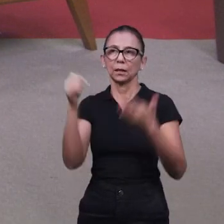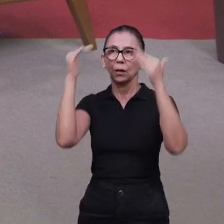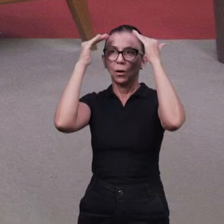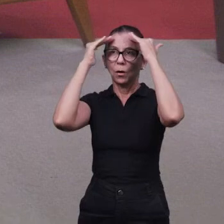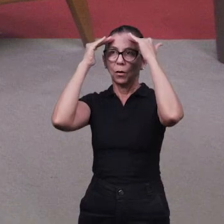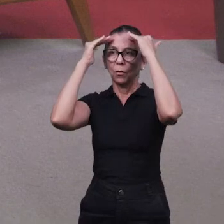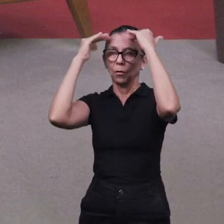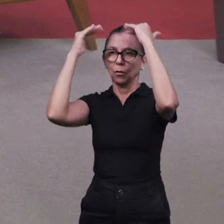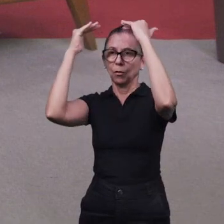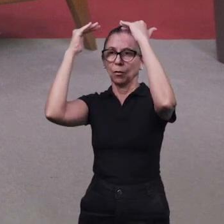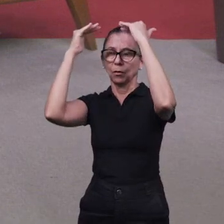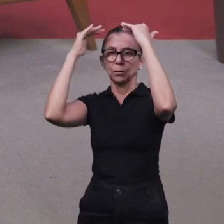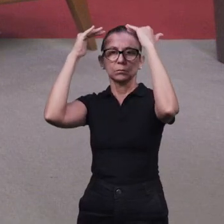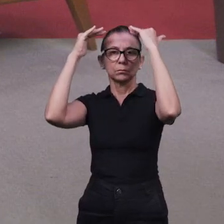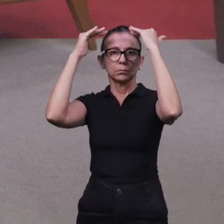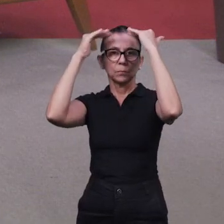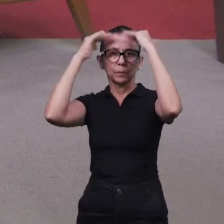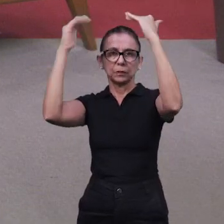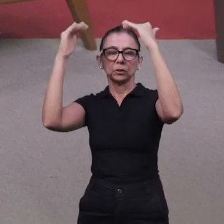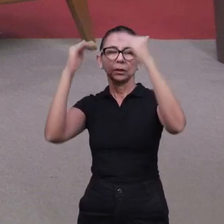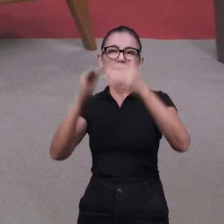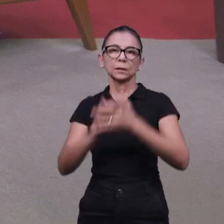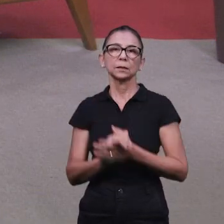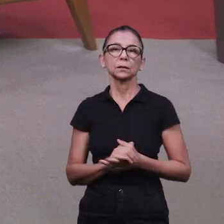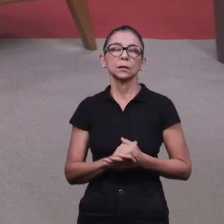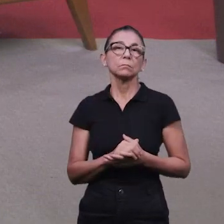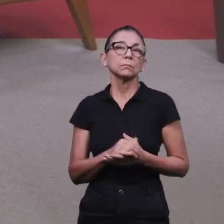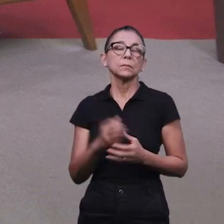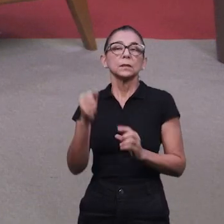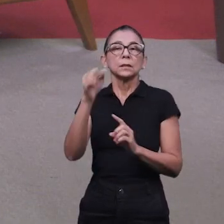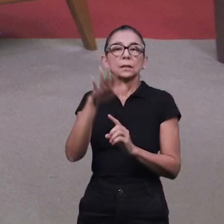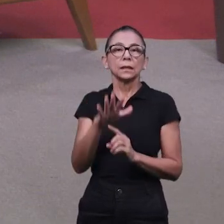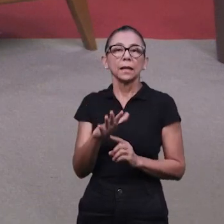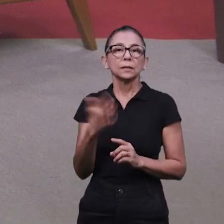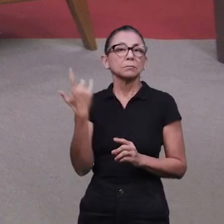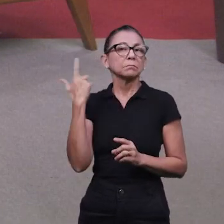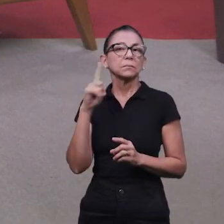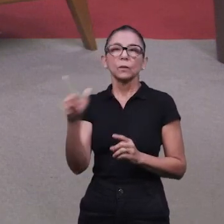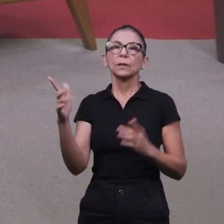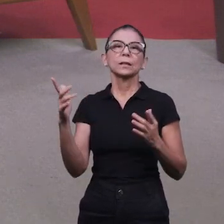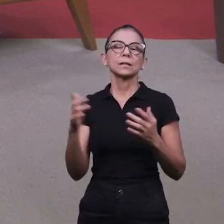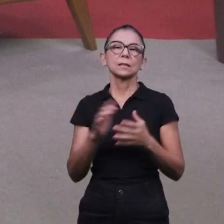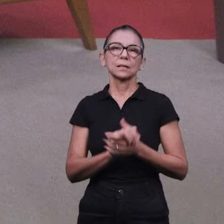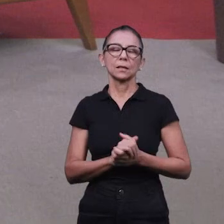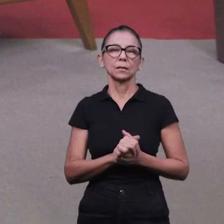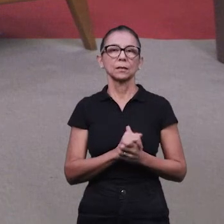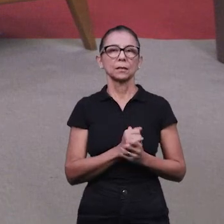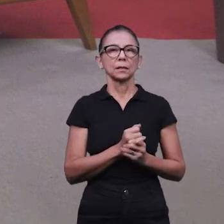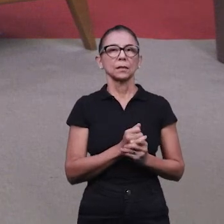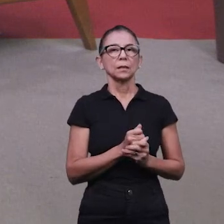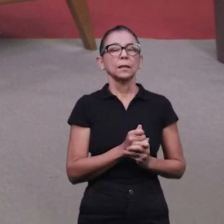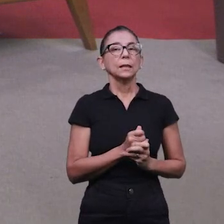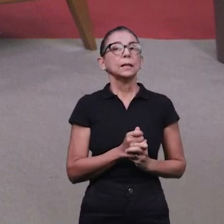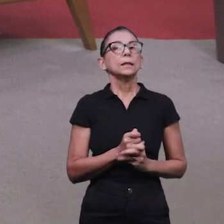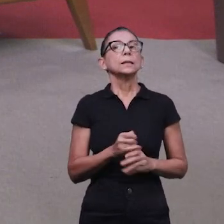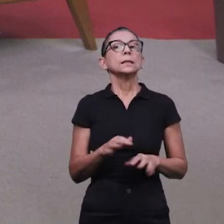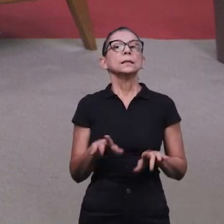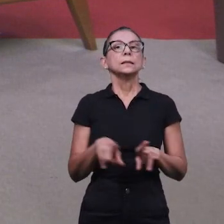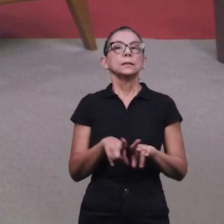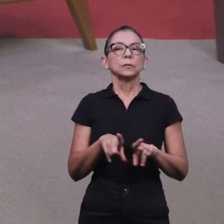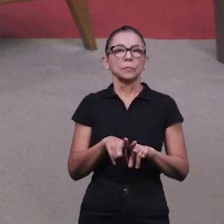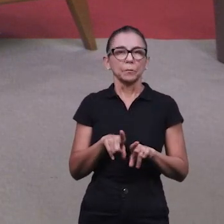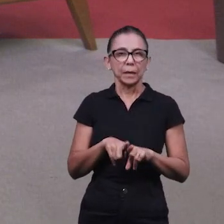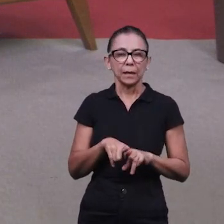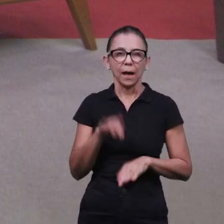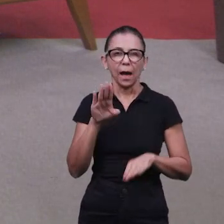pas l'obéissance et la foi, l'homme, il ne peut pas usufruire de la grâce de Dieu. Une autre chose, de temps en temps,